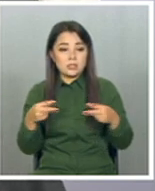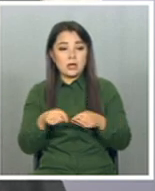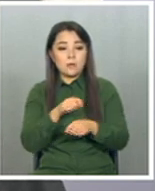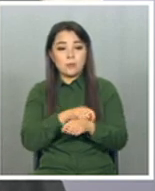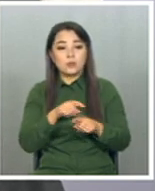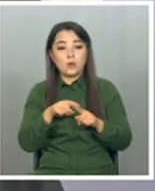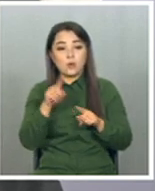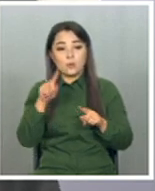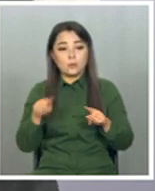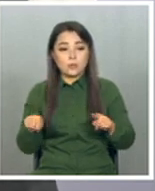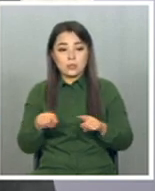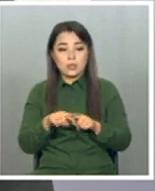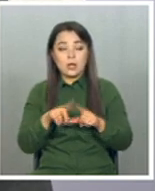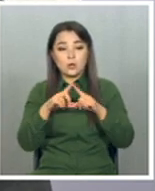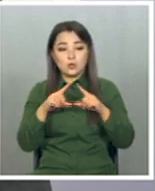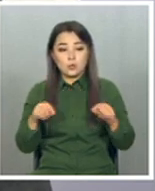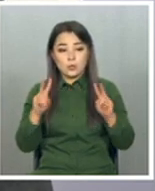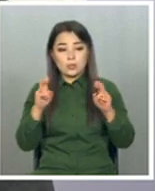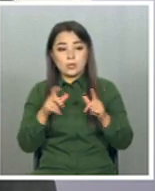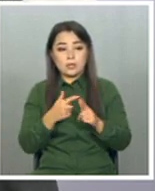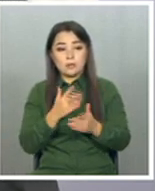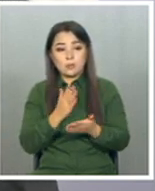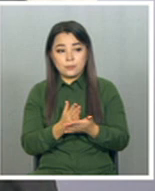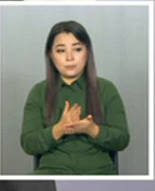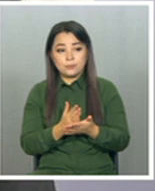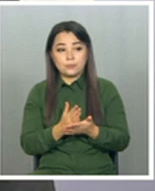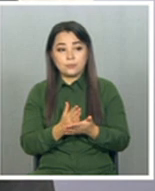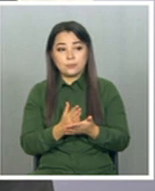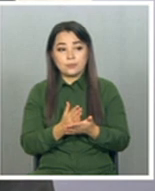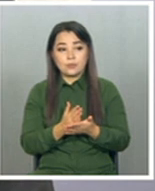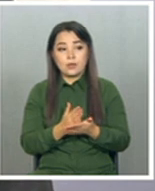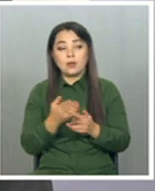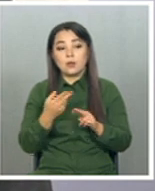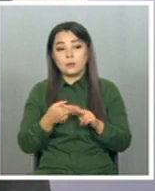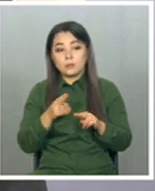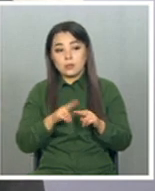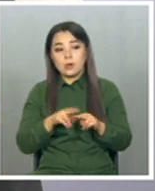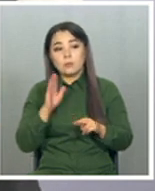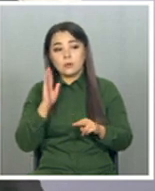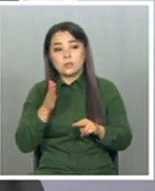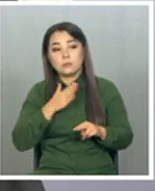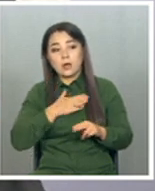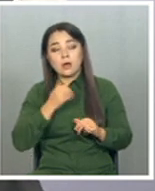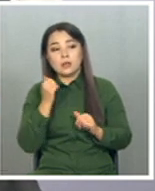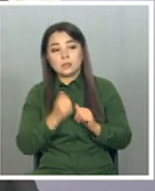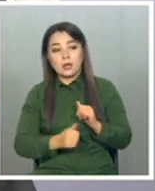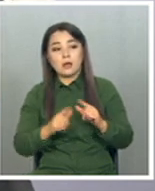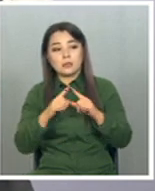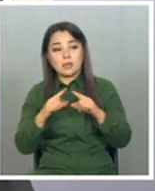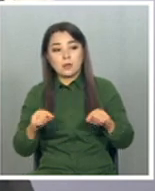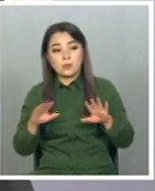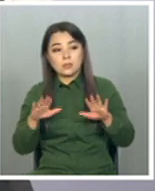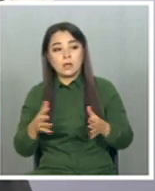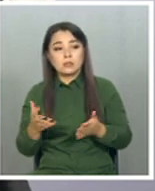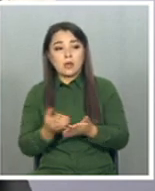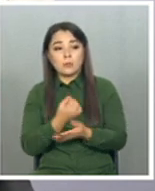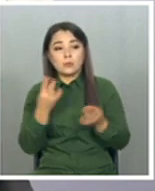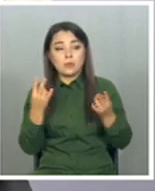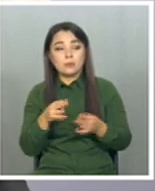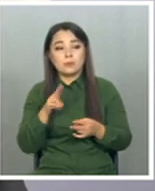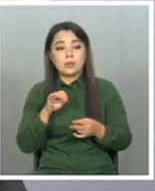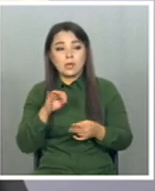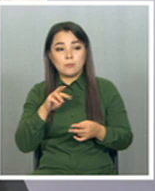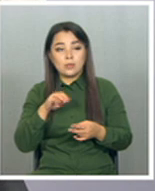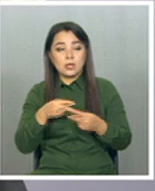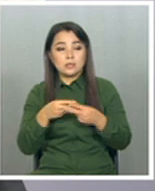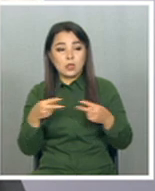үшбұрыш болғандықтан. Солай ғой. Енді олай болса, бізде әрбір қабырғасын табу үшін біз периметрді